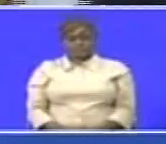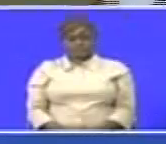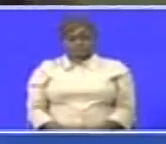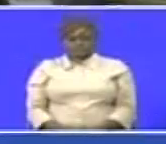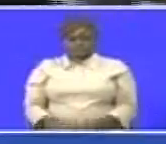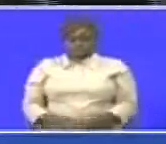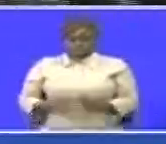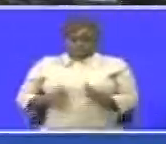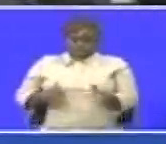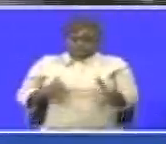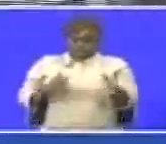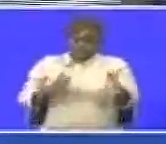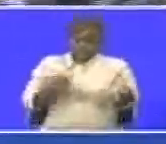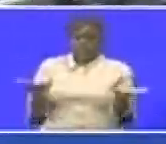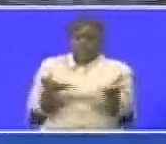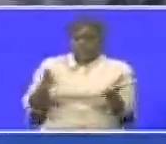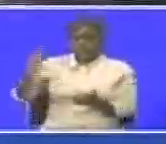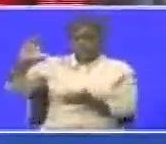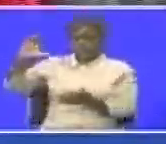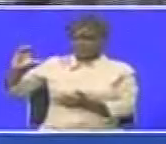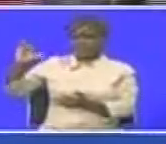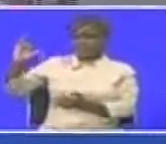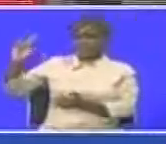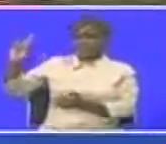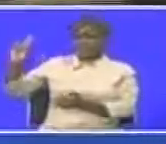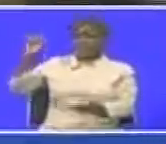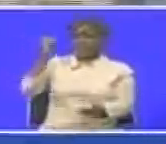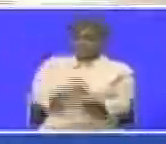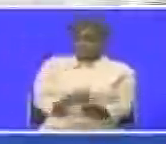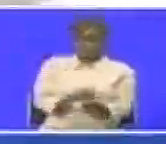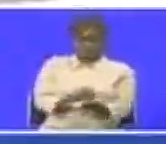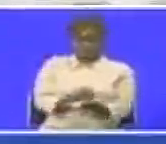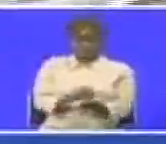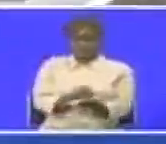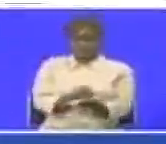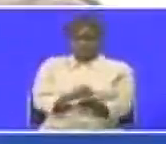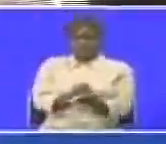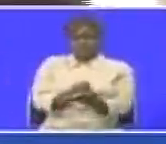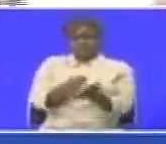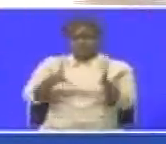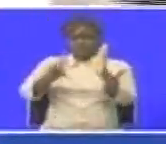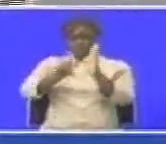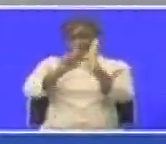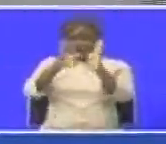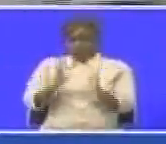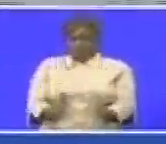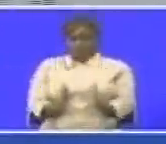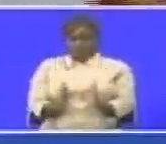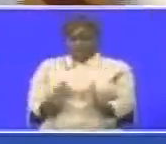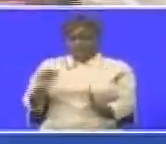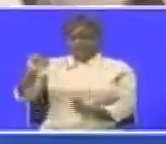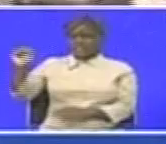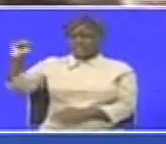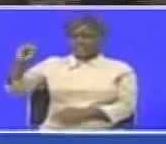Msafara wote ulielekea hadi katika makao makuu ya CID, mahala ambapo mwakilishi wa kike wa Kilifi Aisha